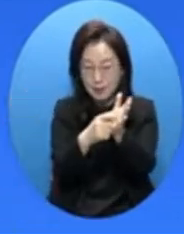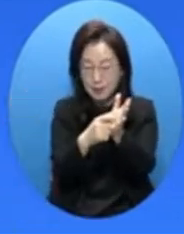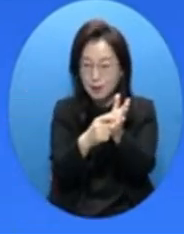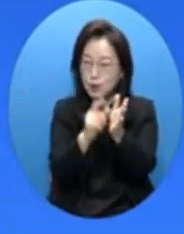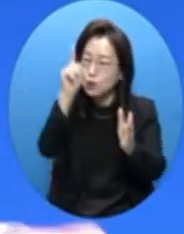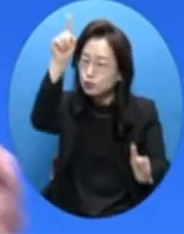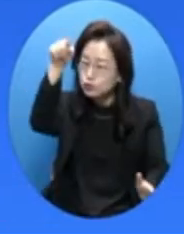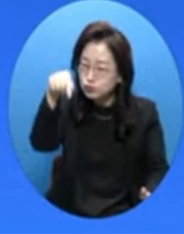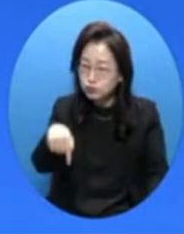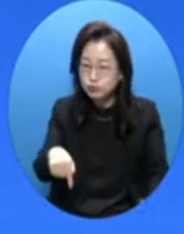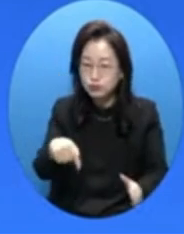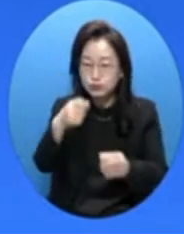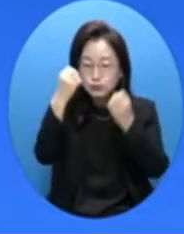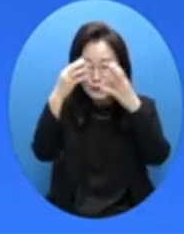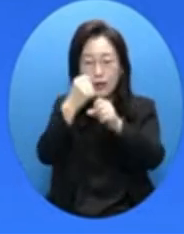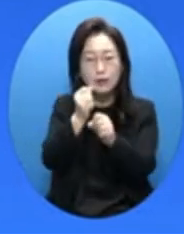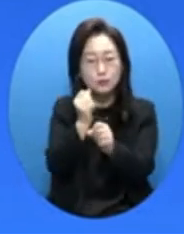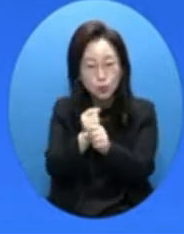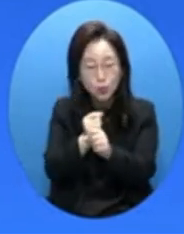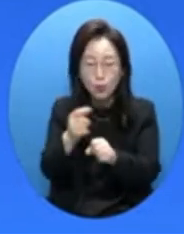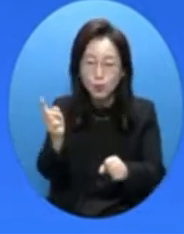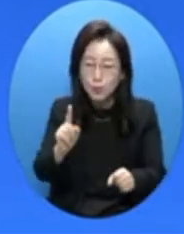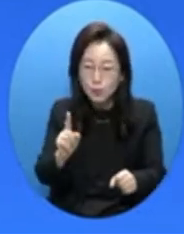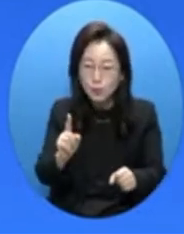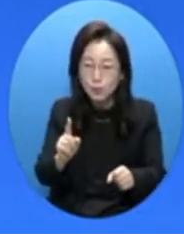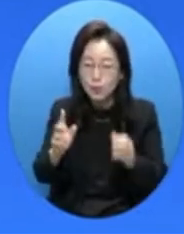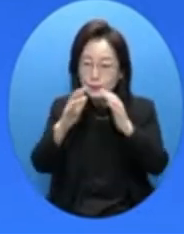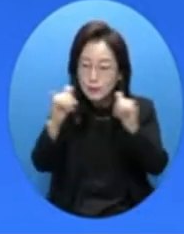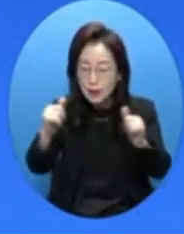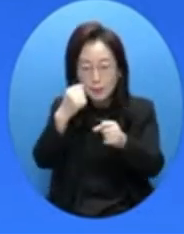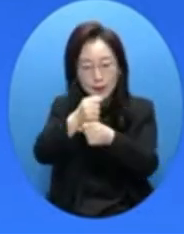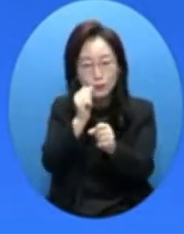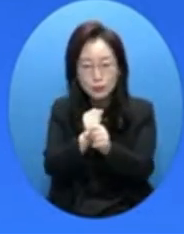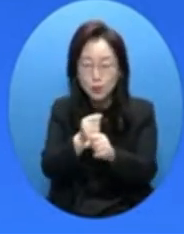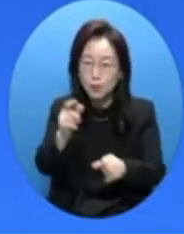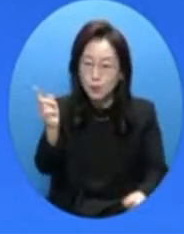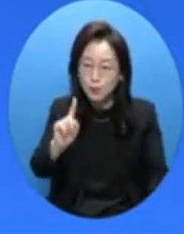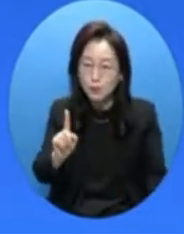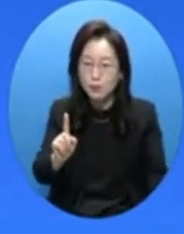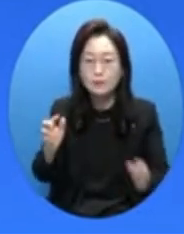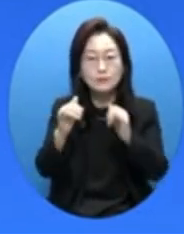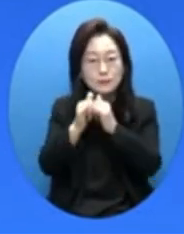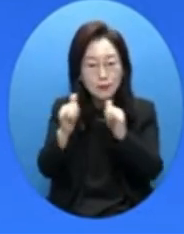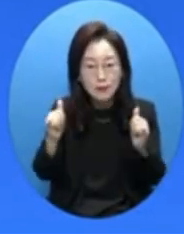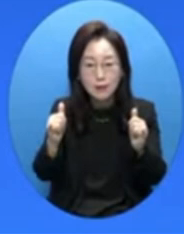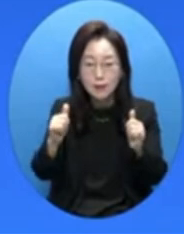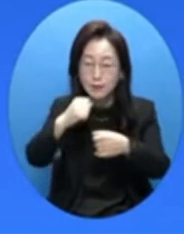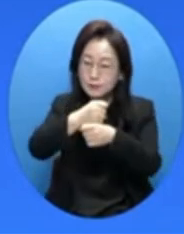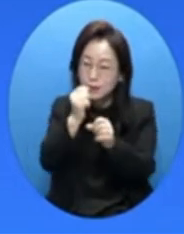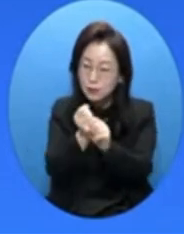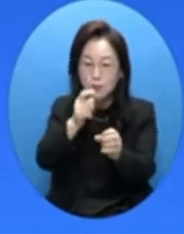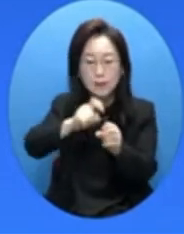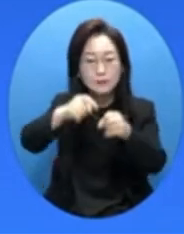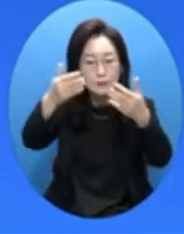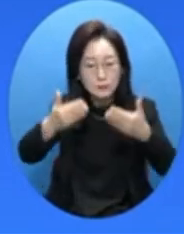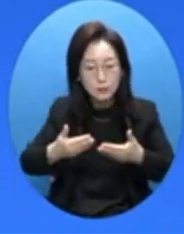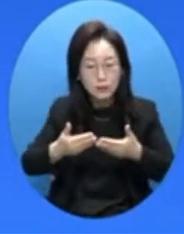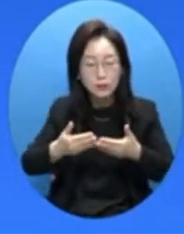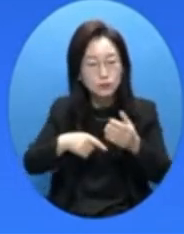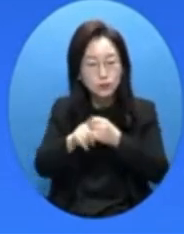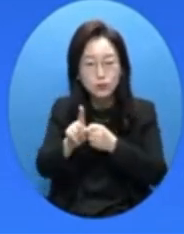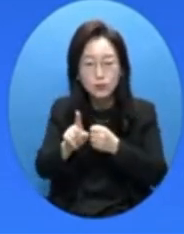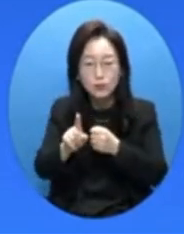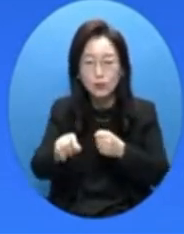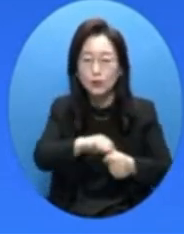우주가 창조되었고 우리 인간의 짐을 받았으며 우리 인간이 지음받은 목적이 무엇이고